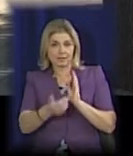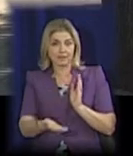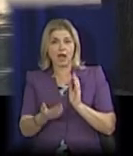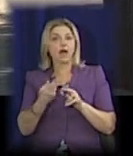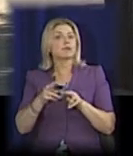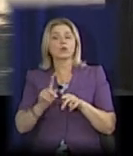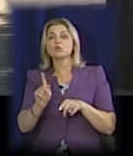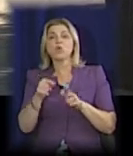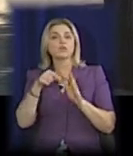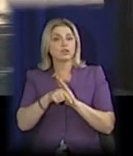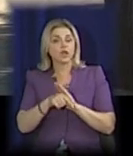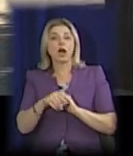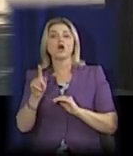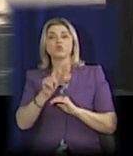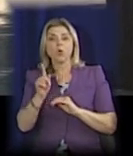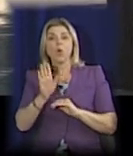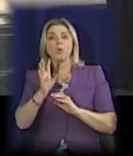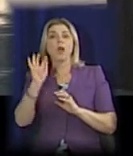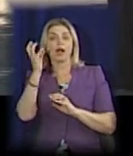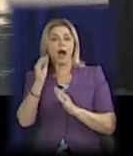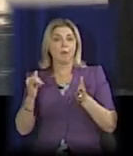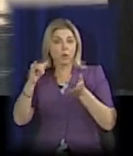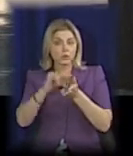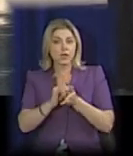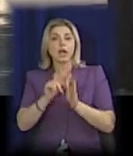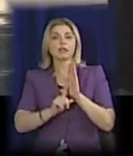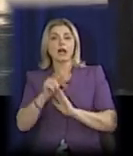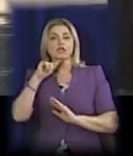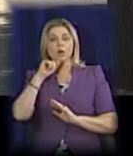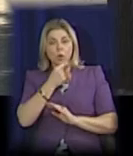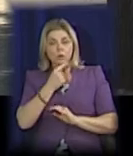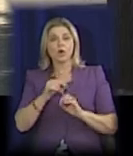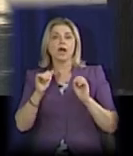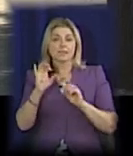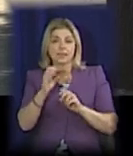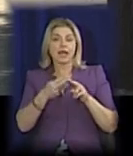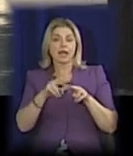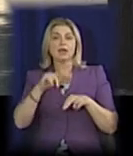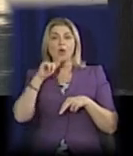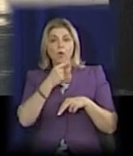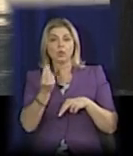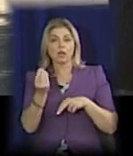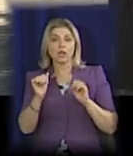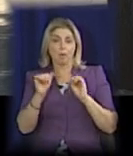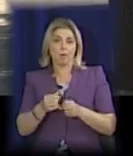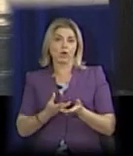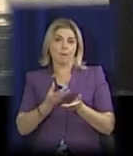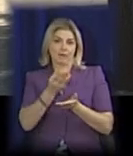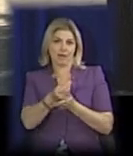це означає? Це означає, що поставивши лампи і почавши вже економити, з економлених коштів ми можемо виплачувати